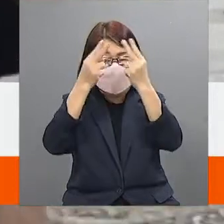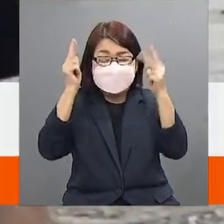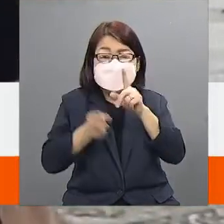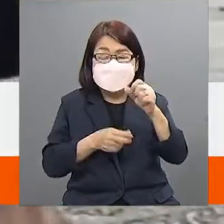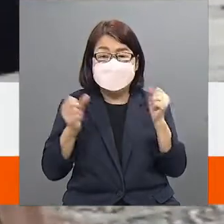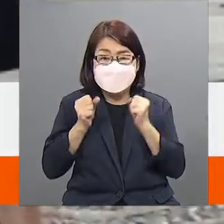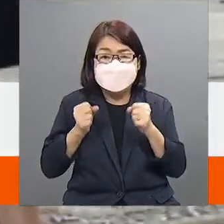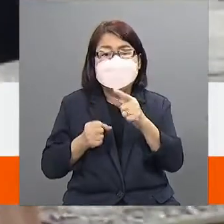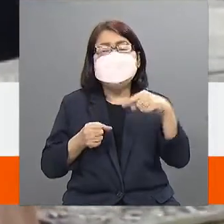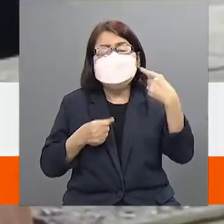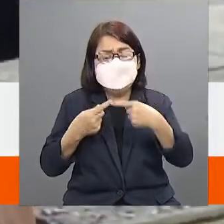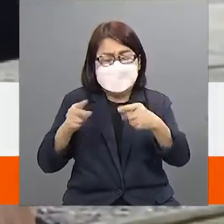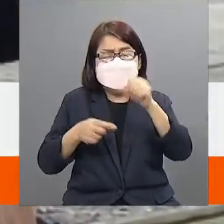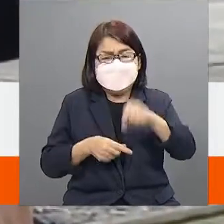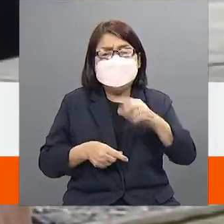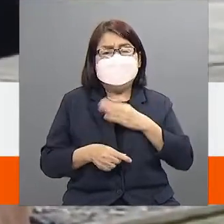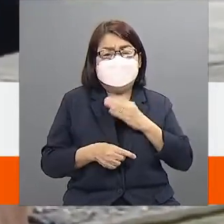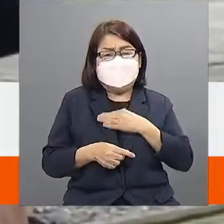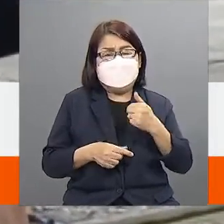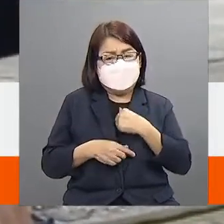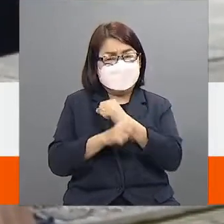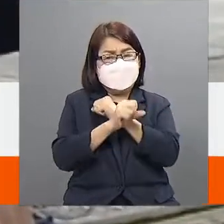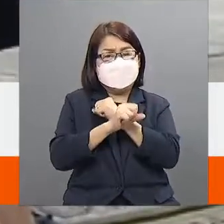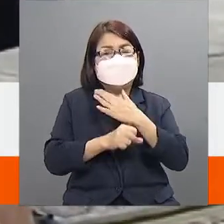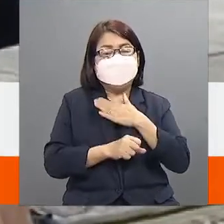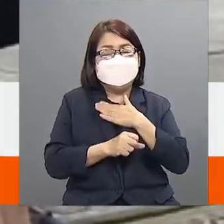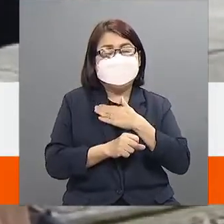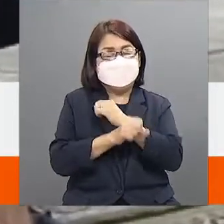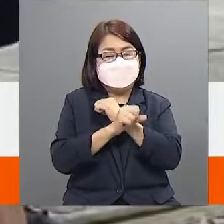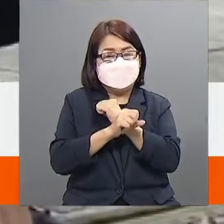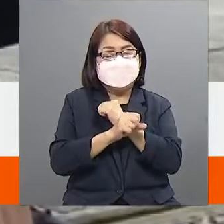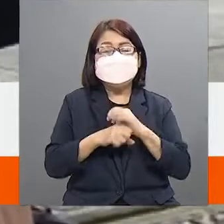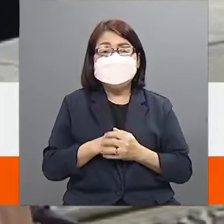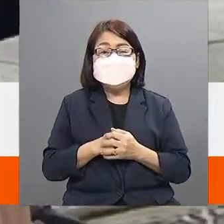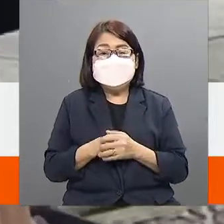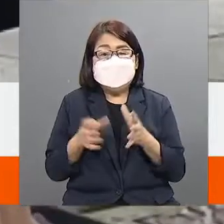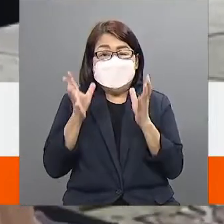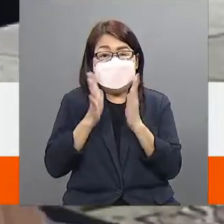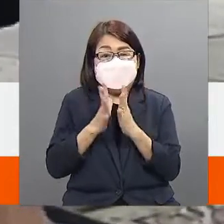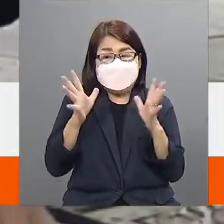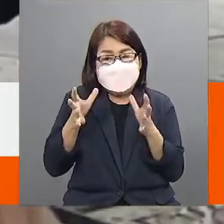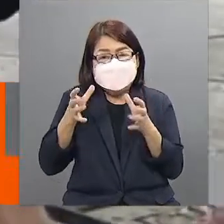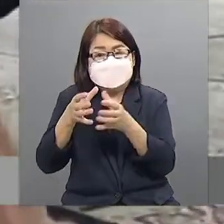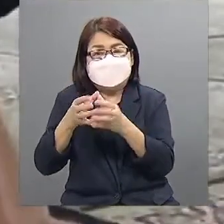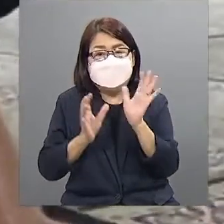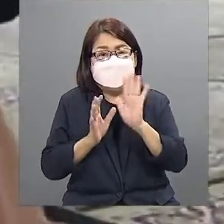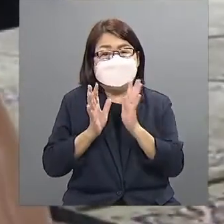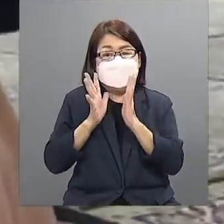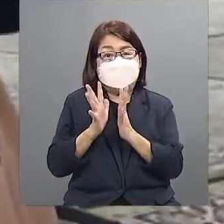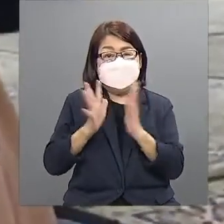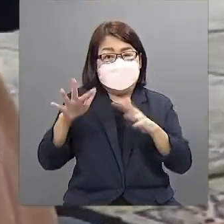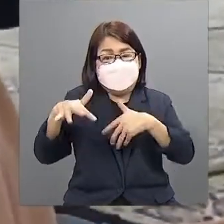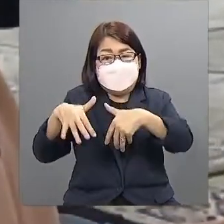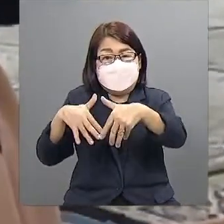ก็พยายามเซฟตัวเองให้ดีอย่าอยู่เป็นกลุ่มมากค่ะในที่ผู้คนแออัดแล้วก็ควรแบบ